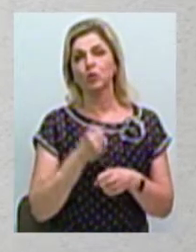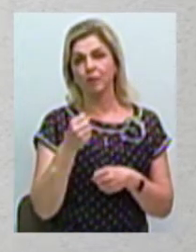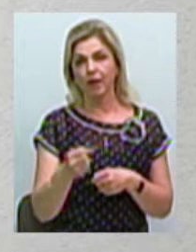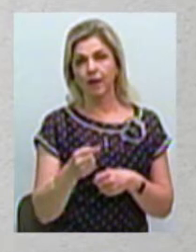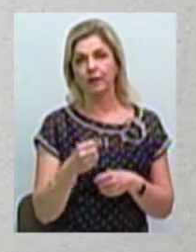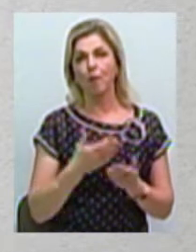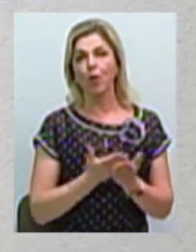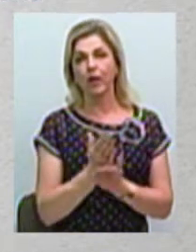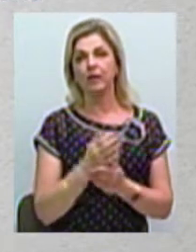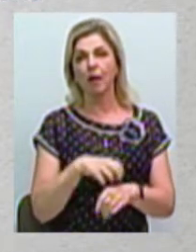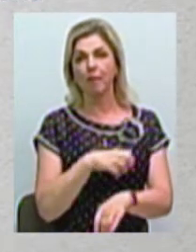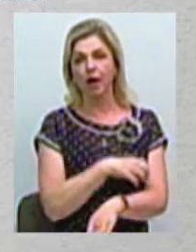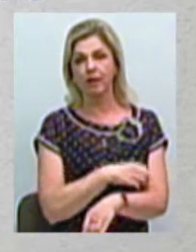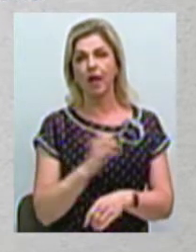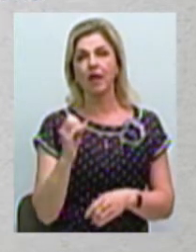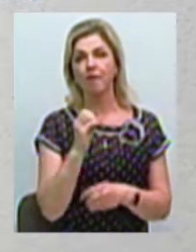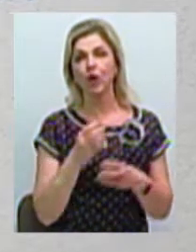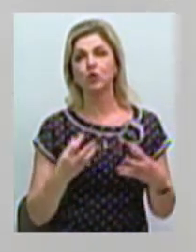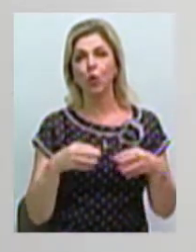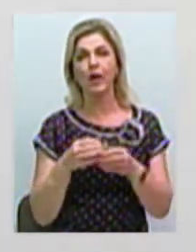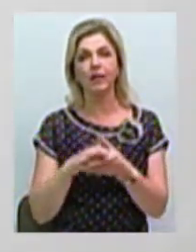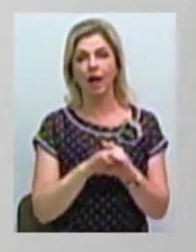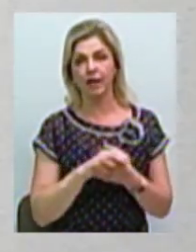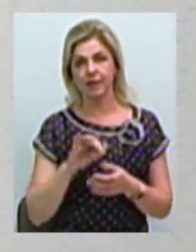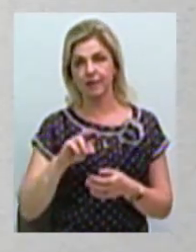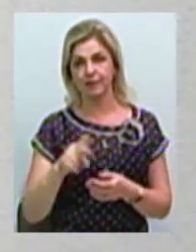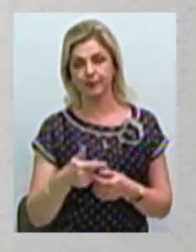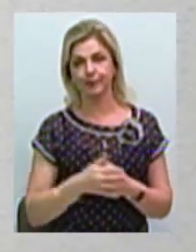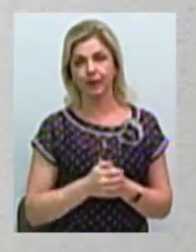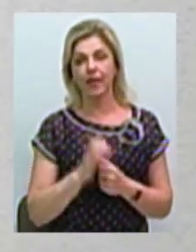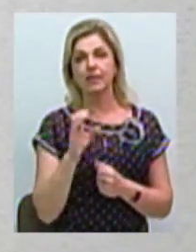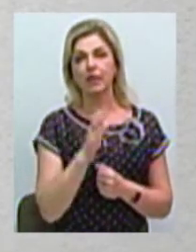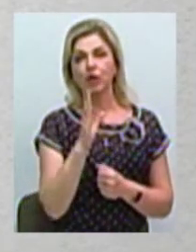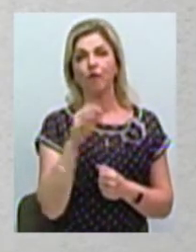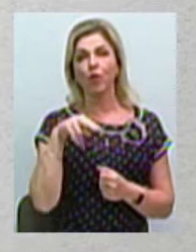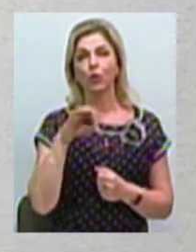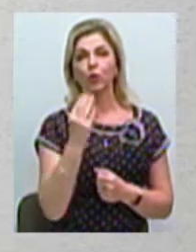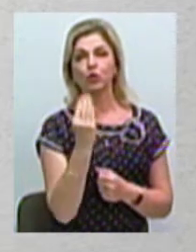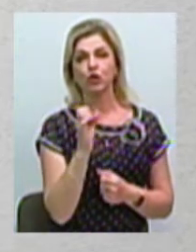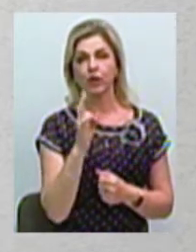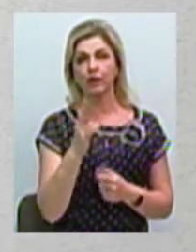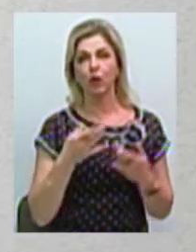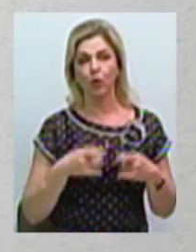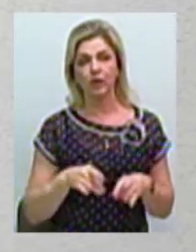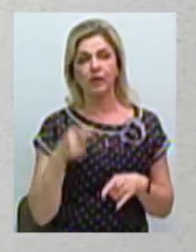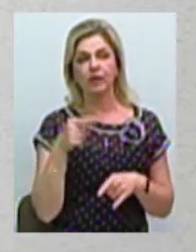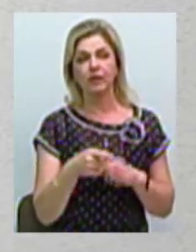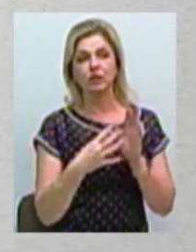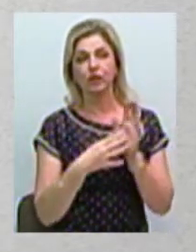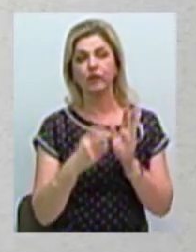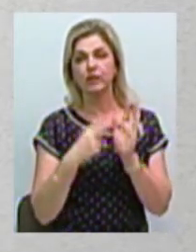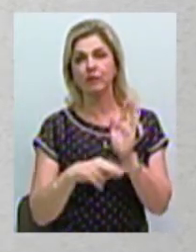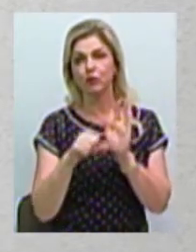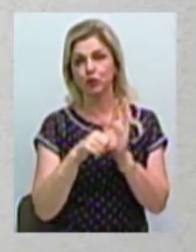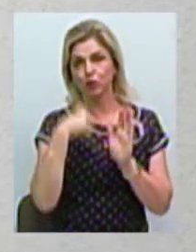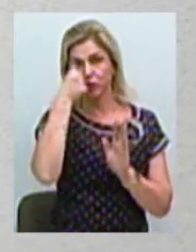– політична партія «Європейська солідарність». Сергій Волошин. Народився 20 лютого